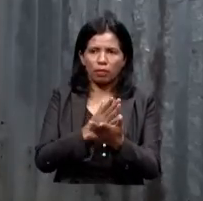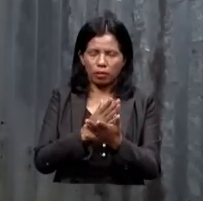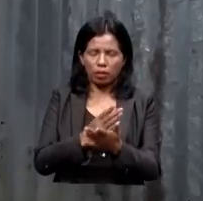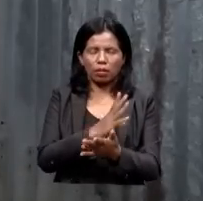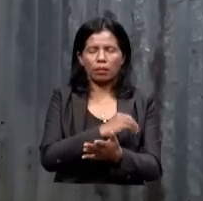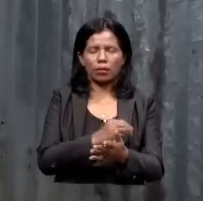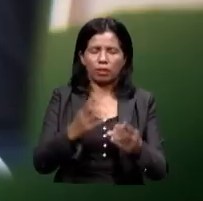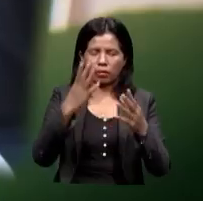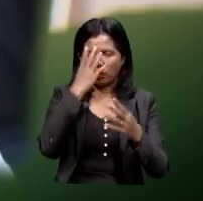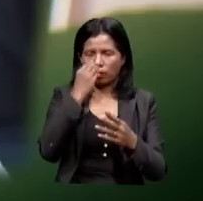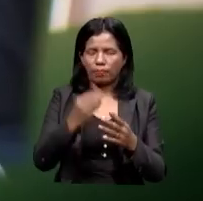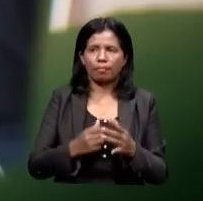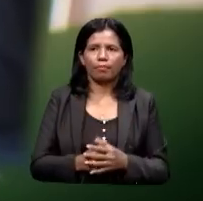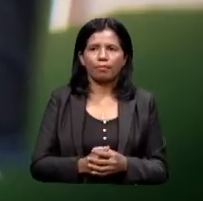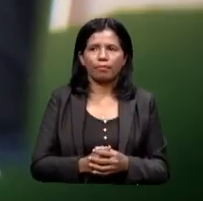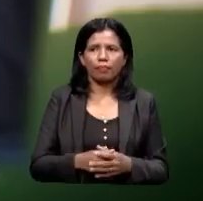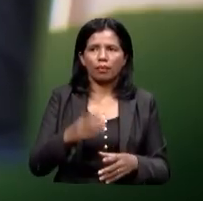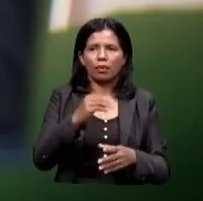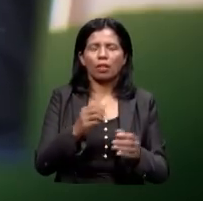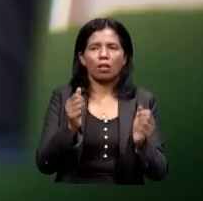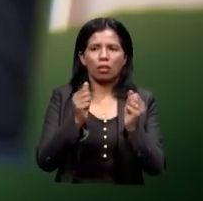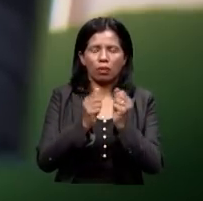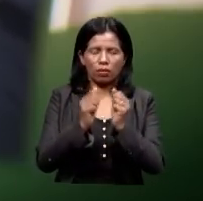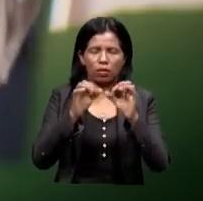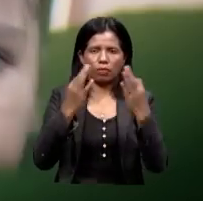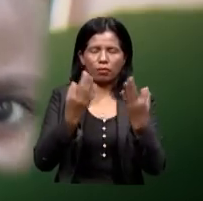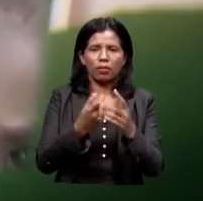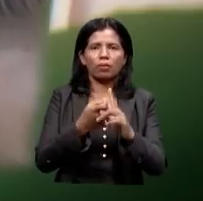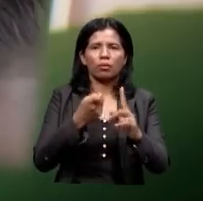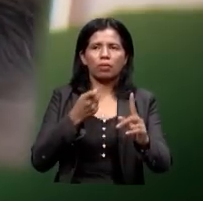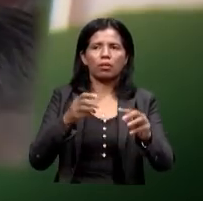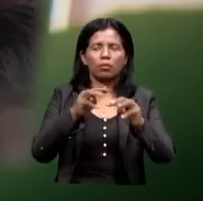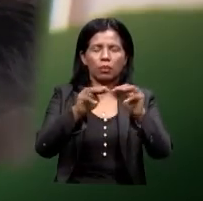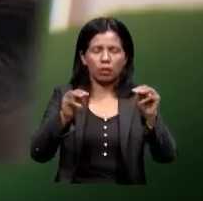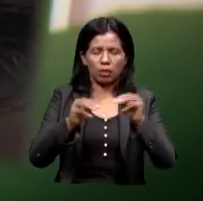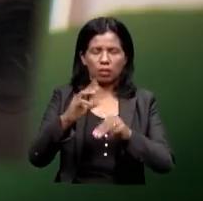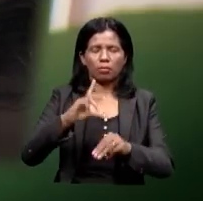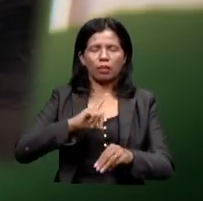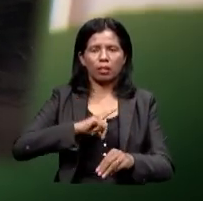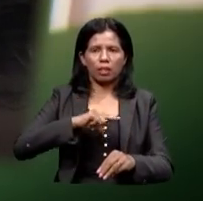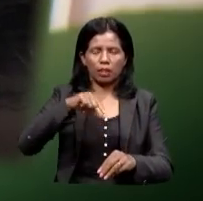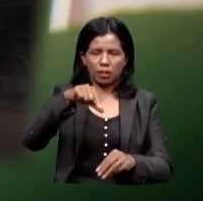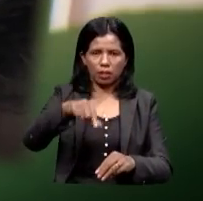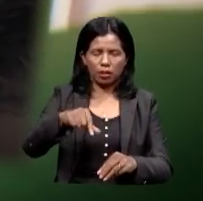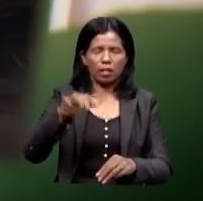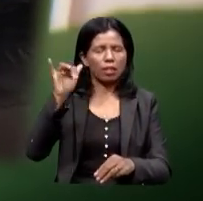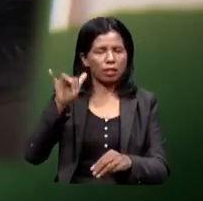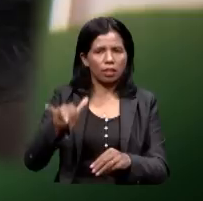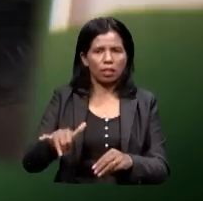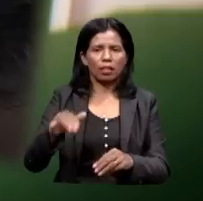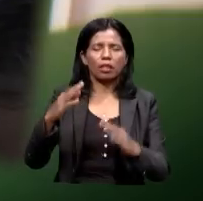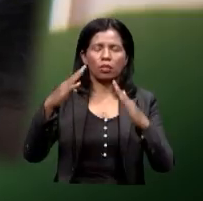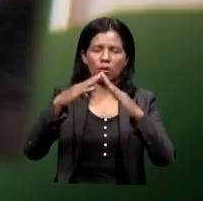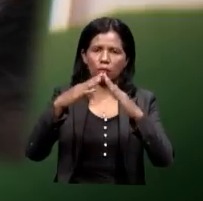descansa. Olandino dos Santos ho ne familia may husi munisipio Liksa. Nebe hela det ia uma simples